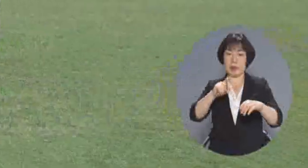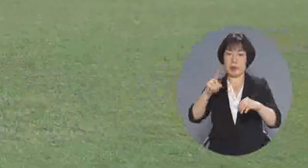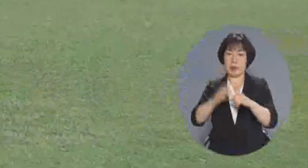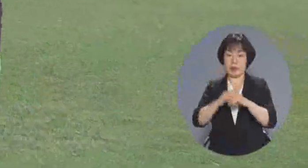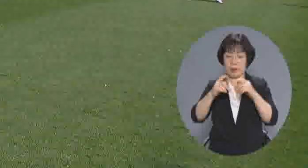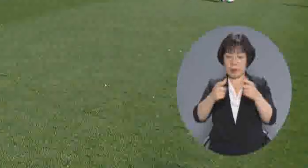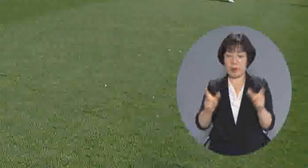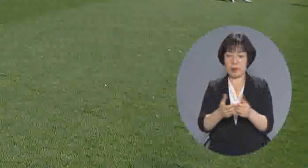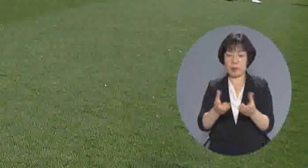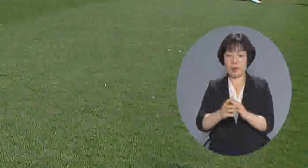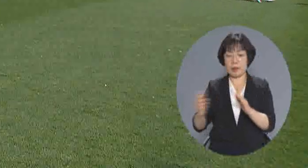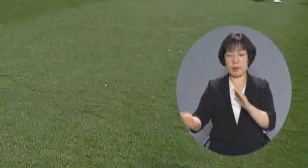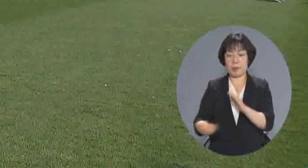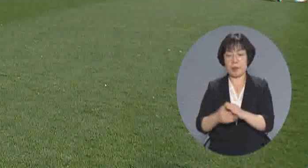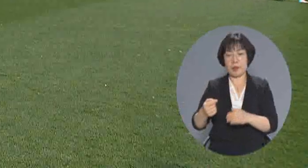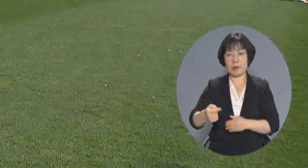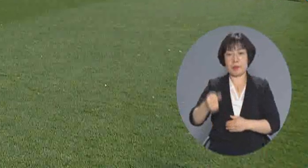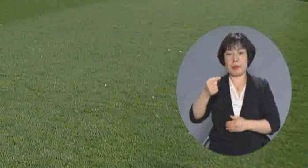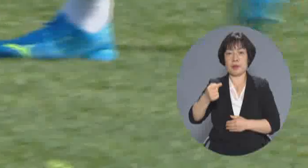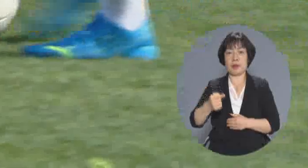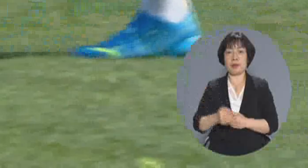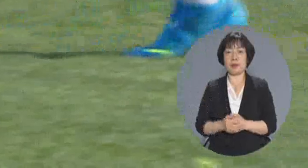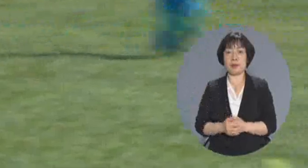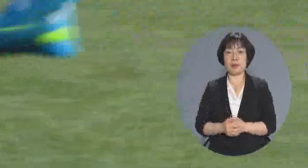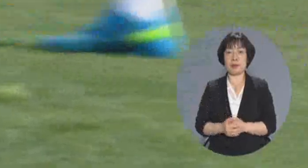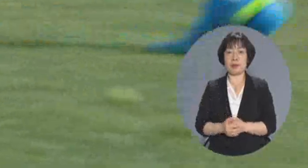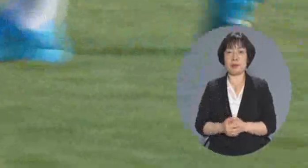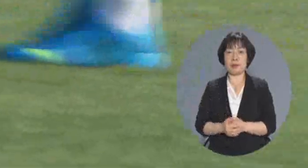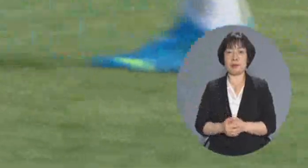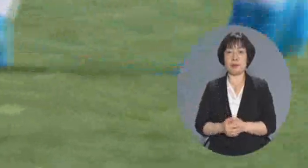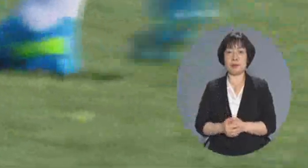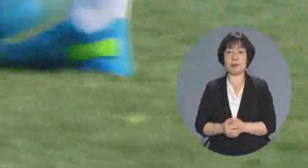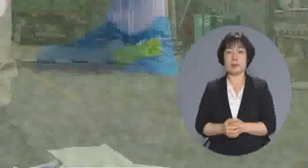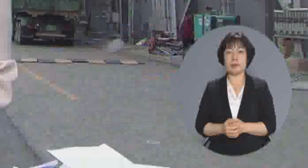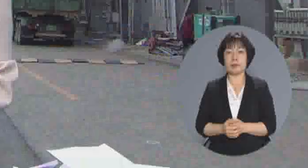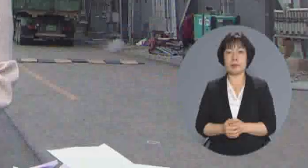내 최다 득점을 기록했습니다.